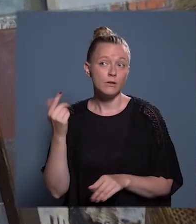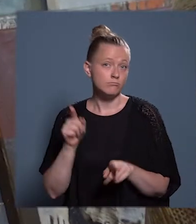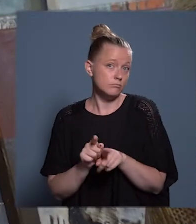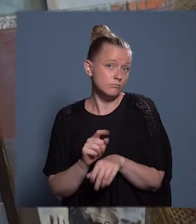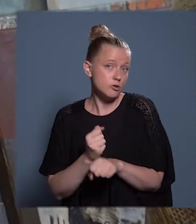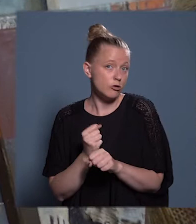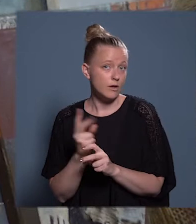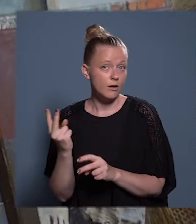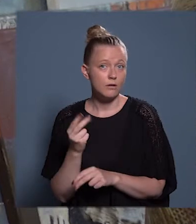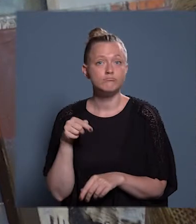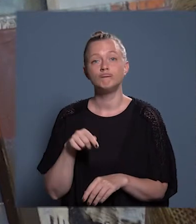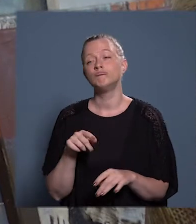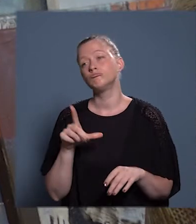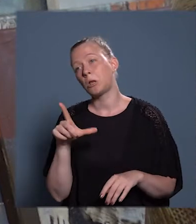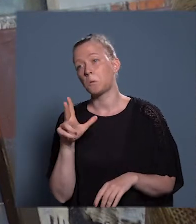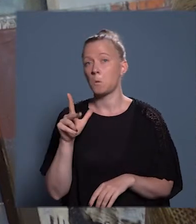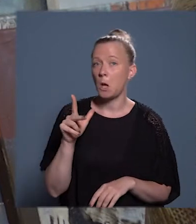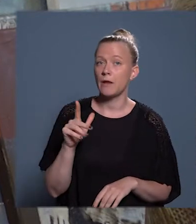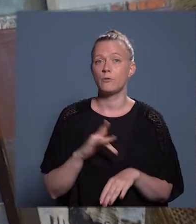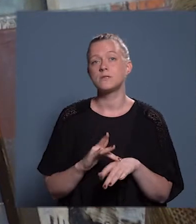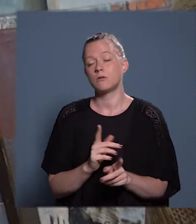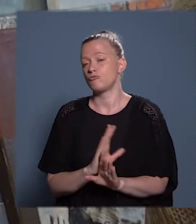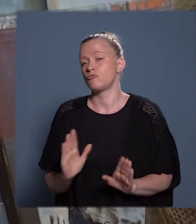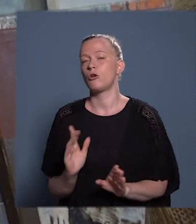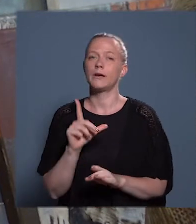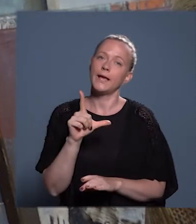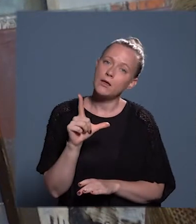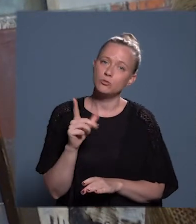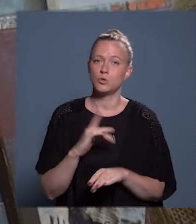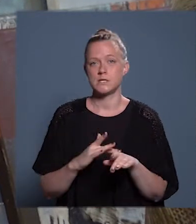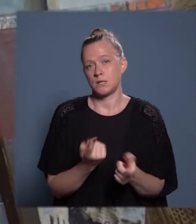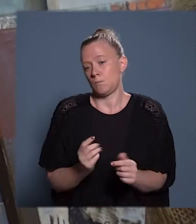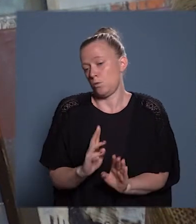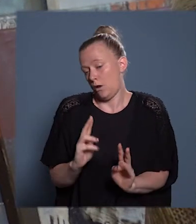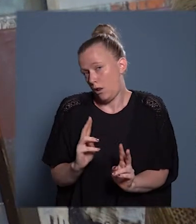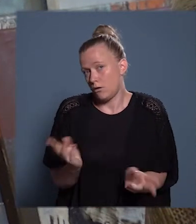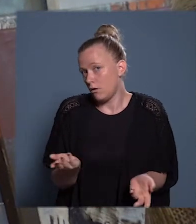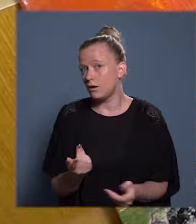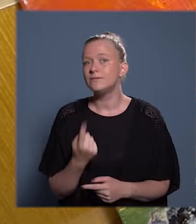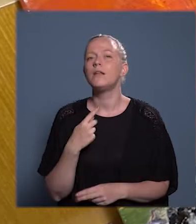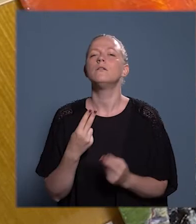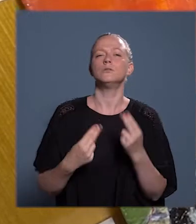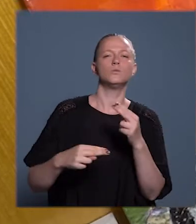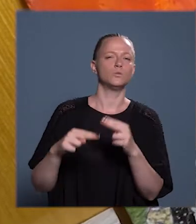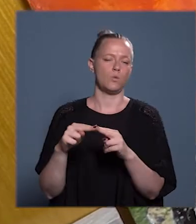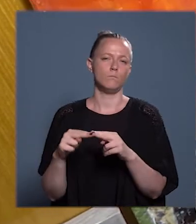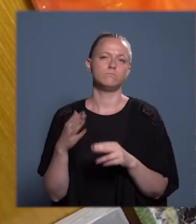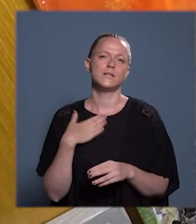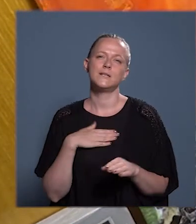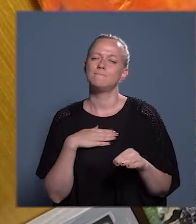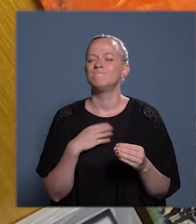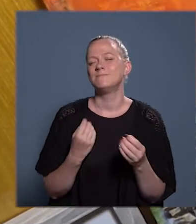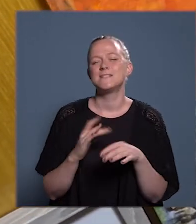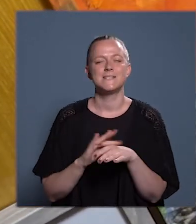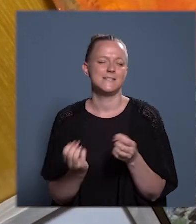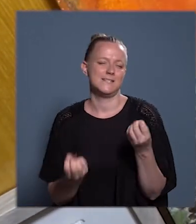hogy két-három színből, vagy csak kétféle színből, de többnyire szeretem, hogyha színes.